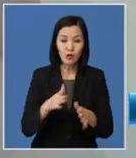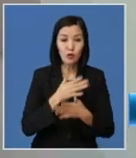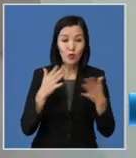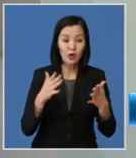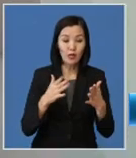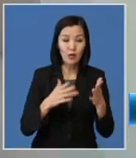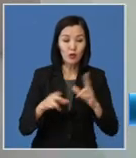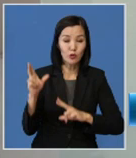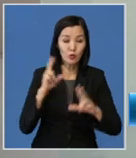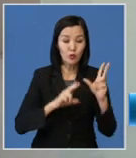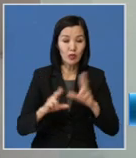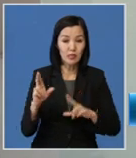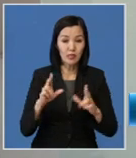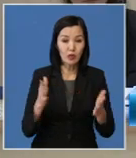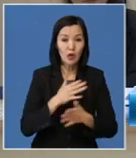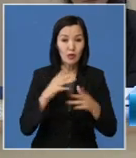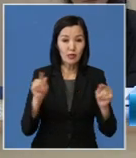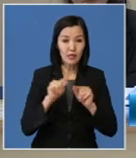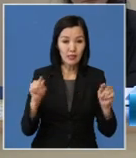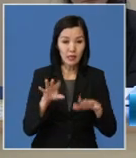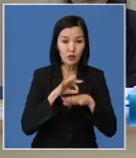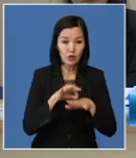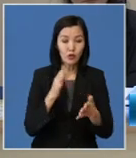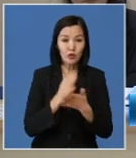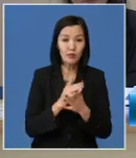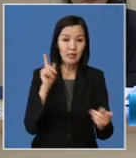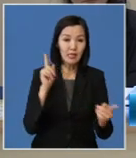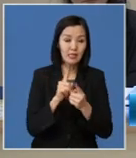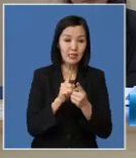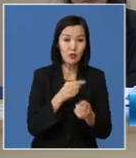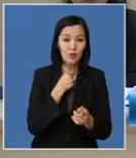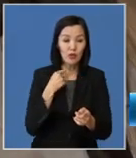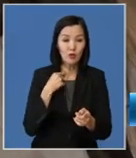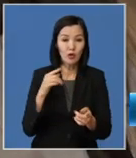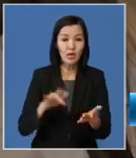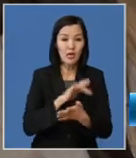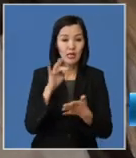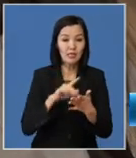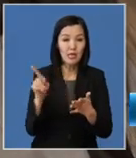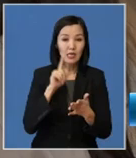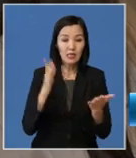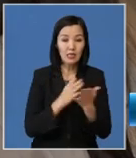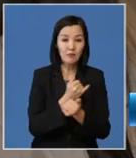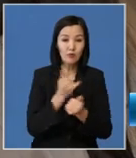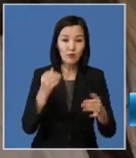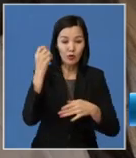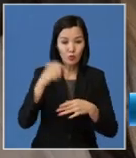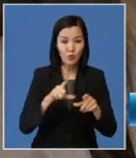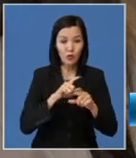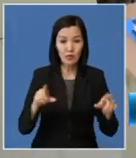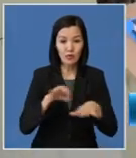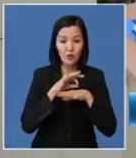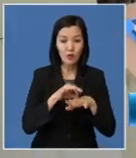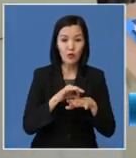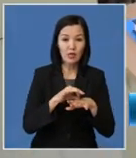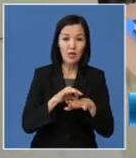орнының жоғары курс студенттері арасында кеңінен насихатталып жатыр. Кездесулердің бірі Талдықорғандағы жастарға қызмет көрсету орталығында өтті.